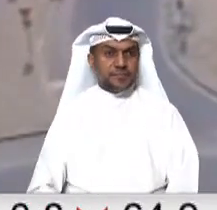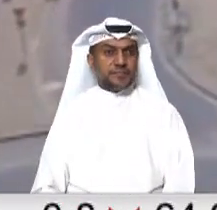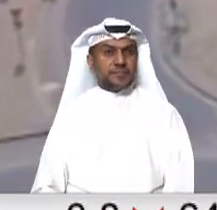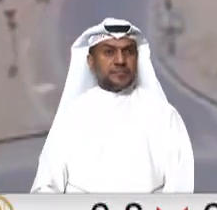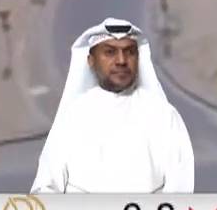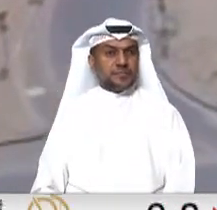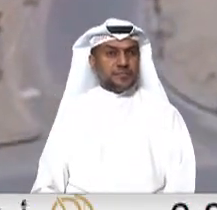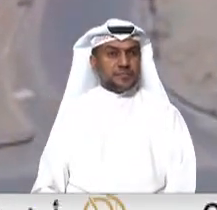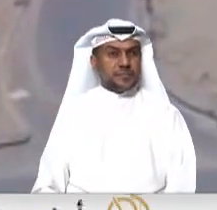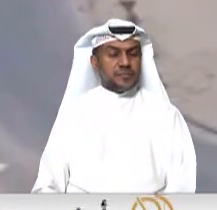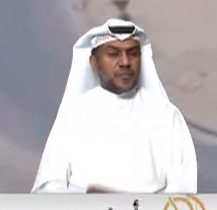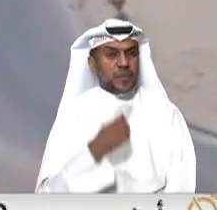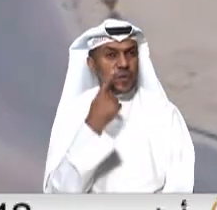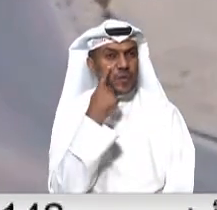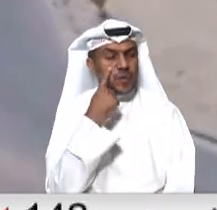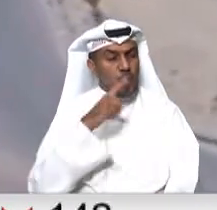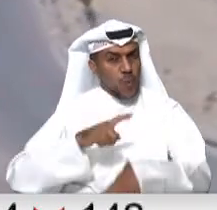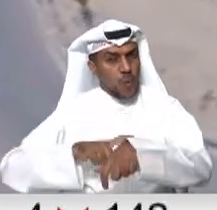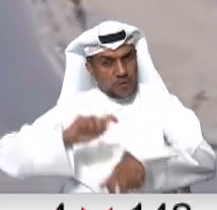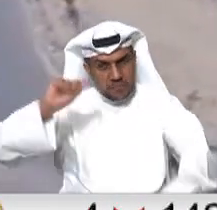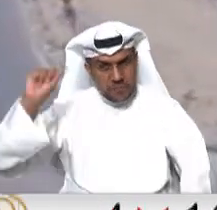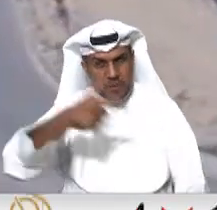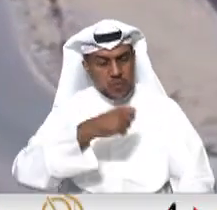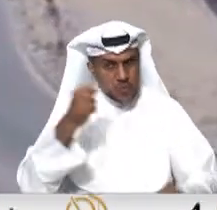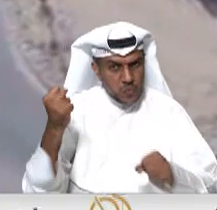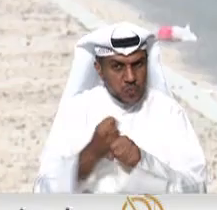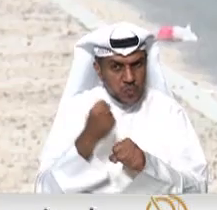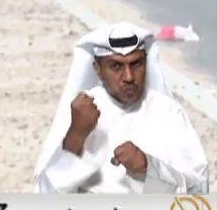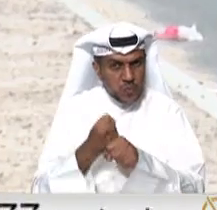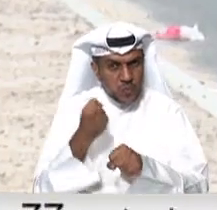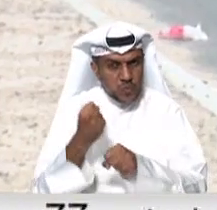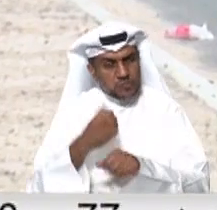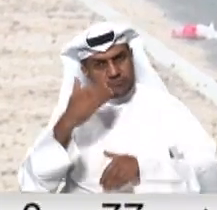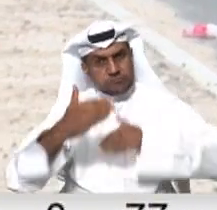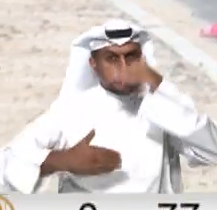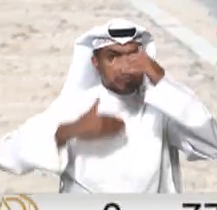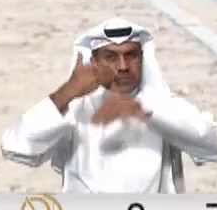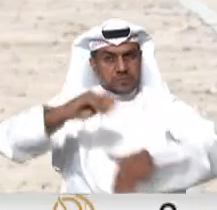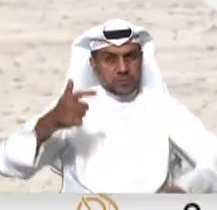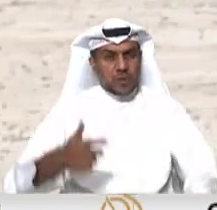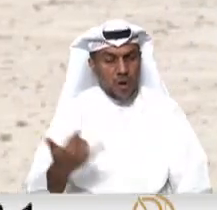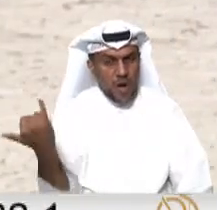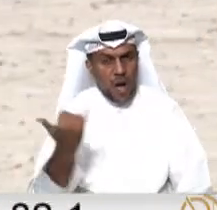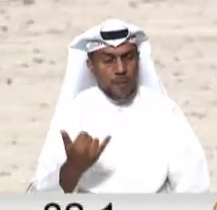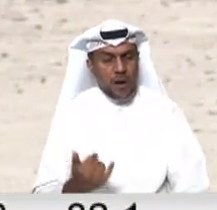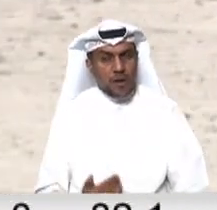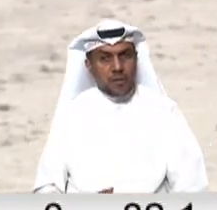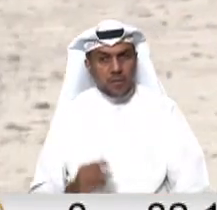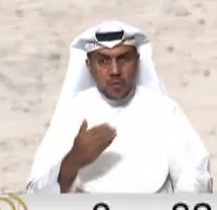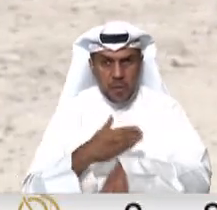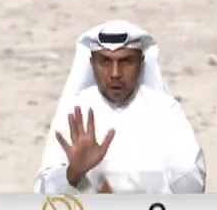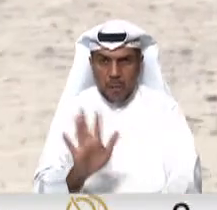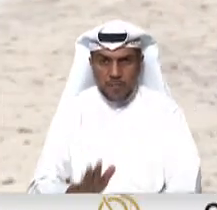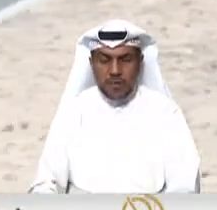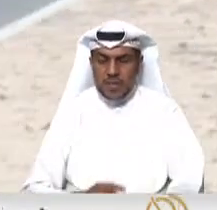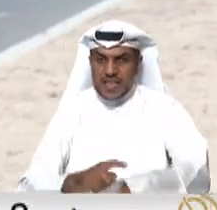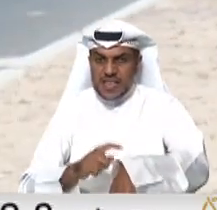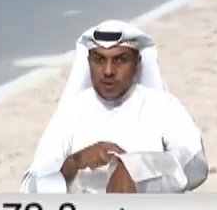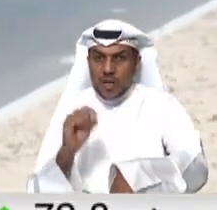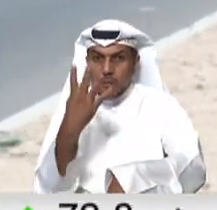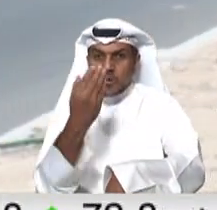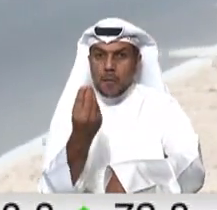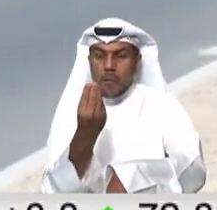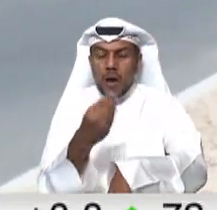في الوقت الذي تسابق فيه الجهات الحكومية المعنية الزمن في سبيل إنجاز المشاريع الإسكانية في مختلف